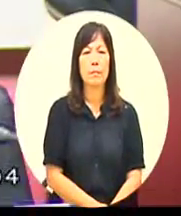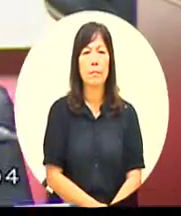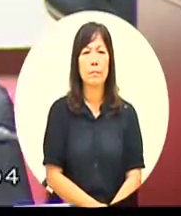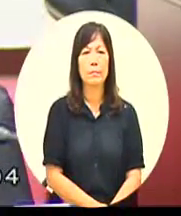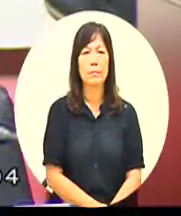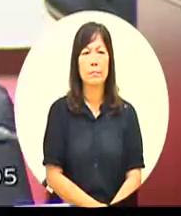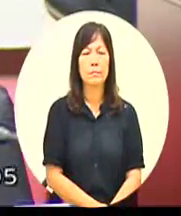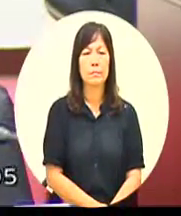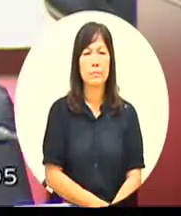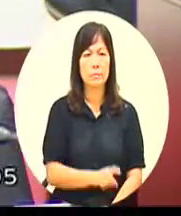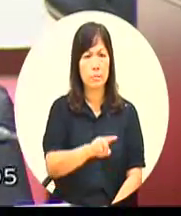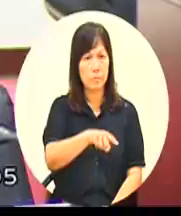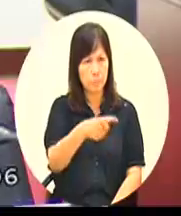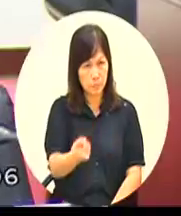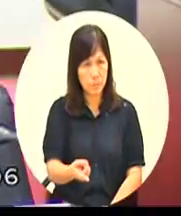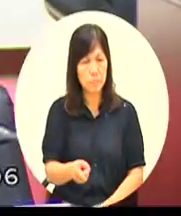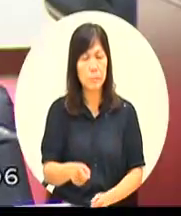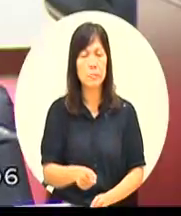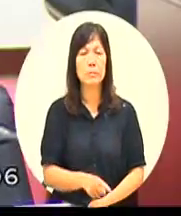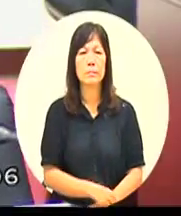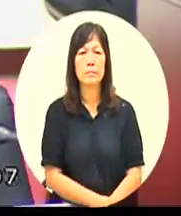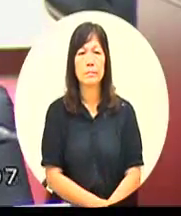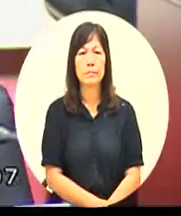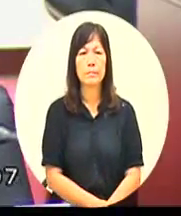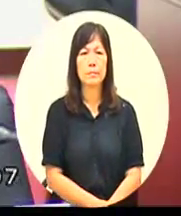那下来我们看下一章